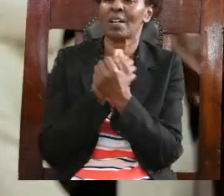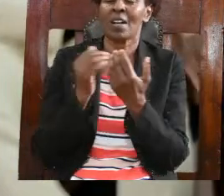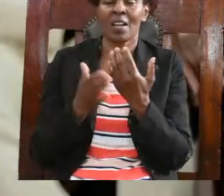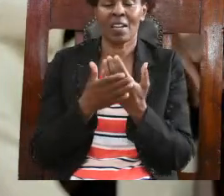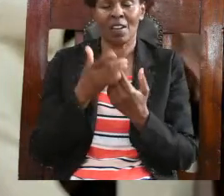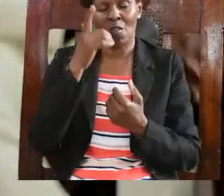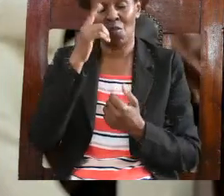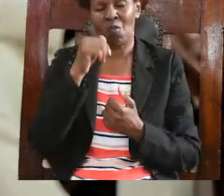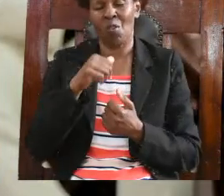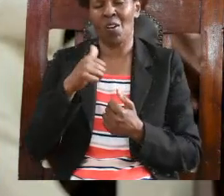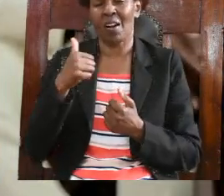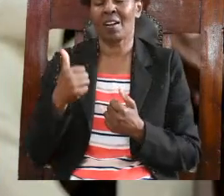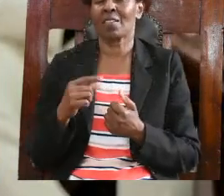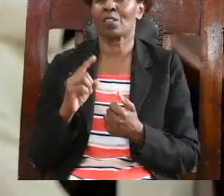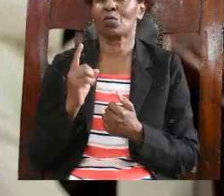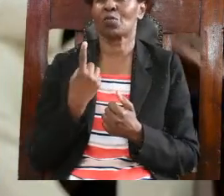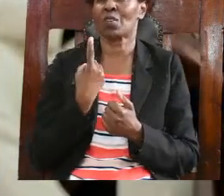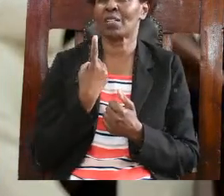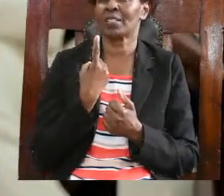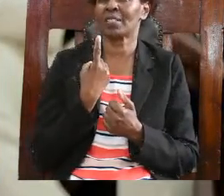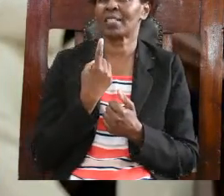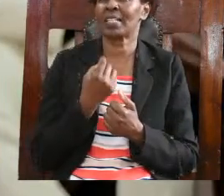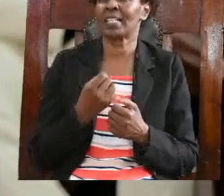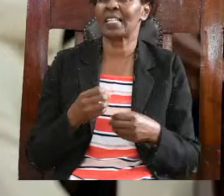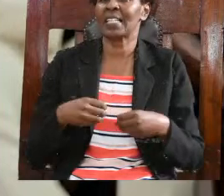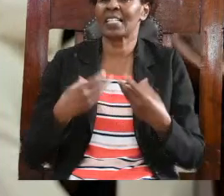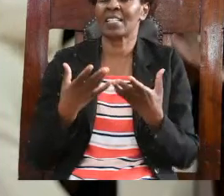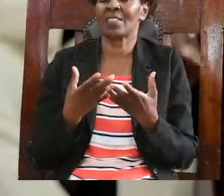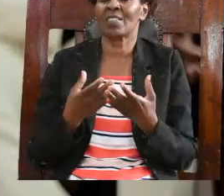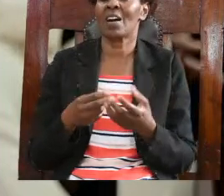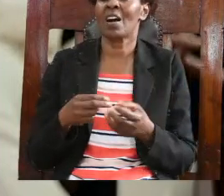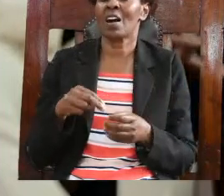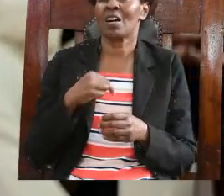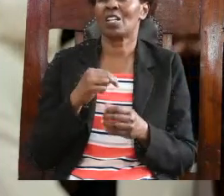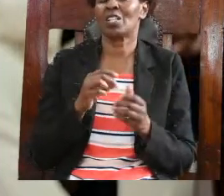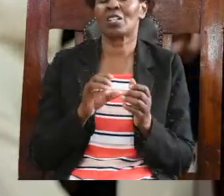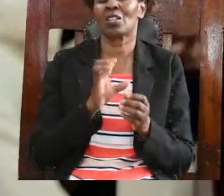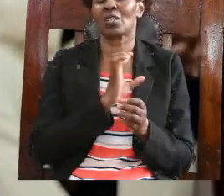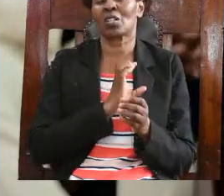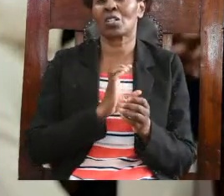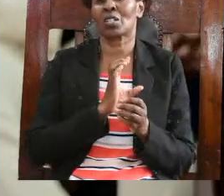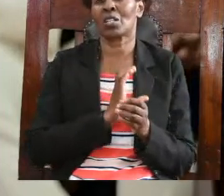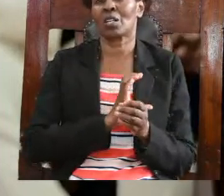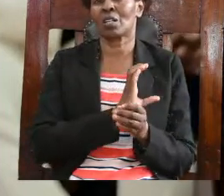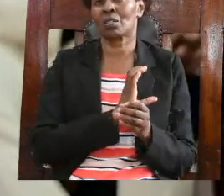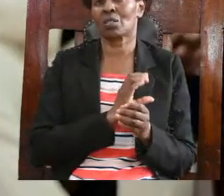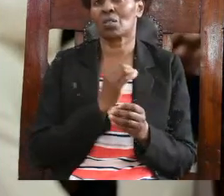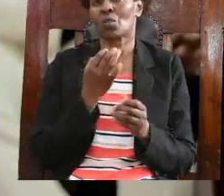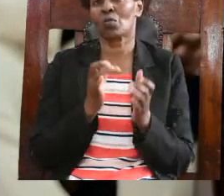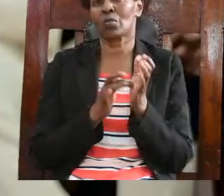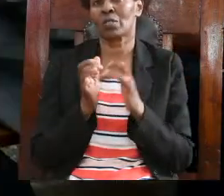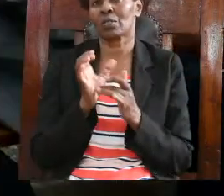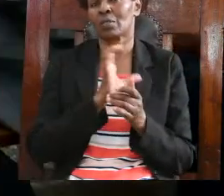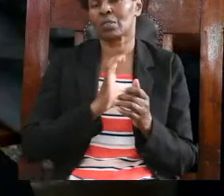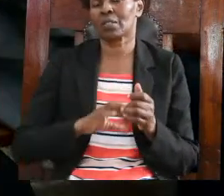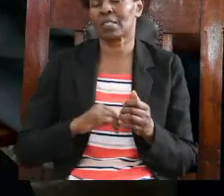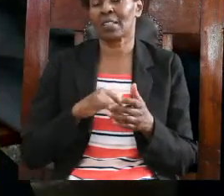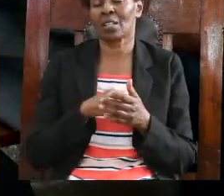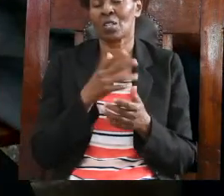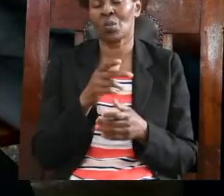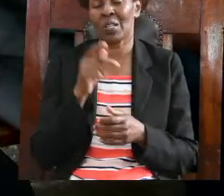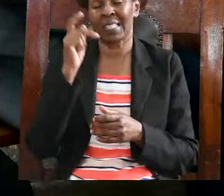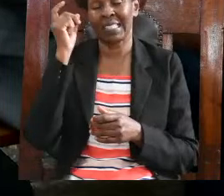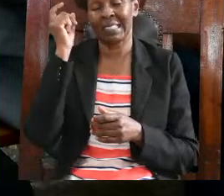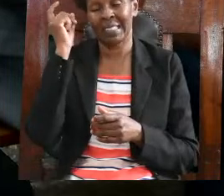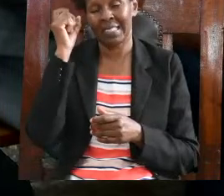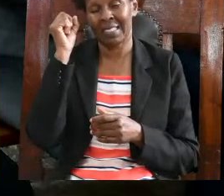ya watu wengine kwanza, na anatupatia tabia zake Yesu Kristo, ili tuweze kumuelewa na kumfahamu. Vivyo